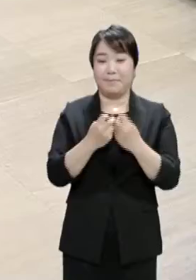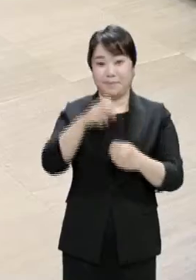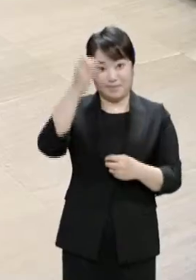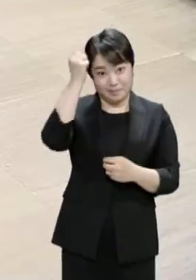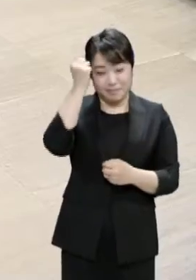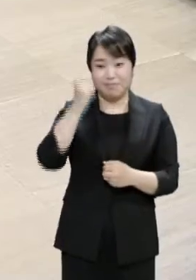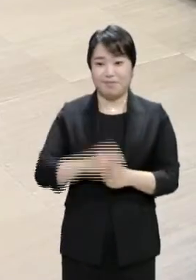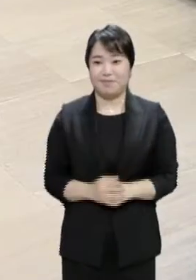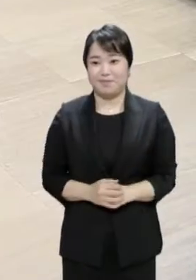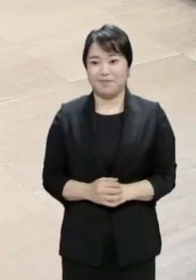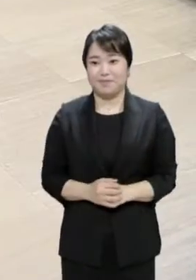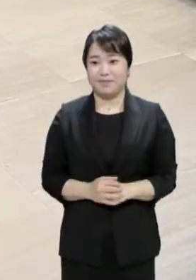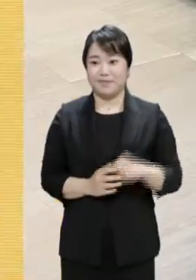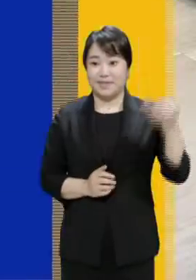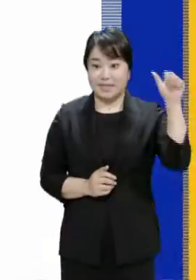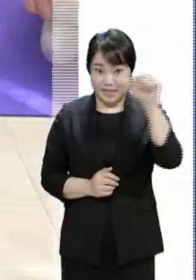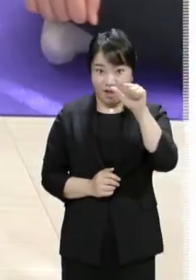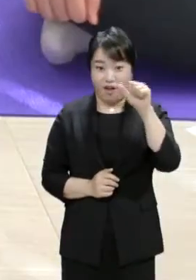다섯.